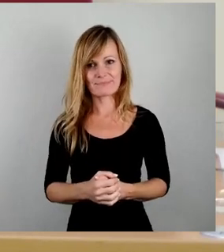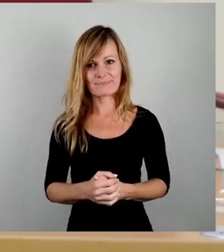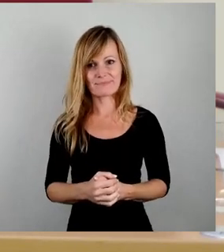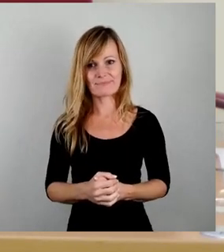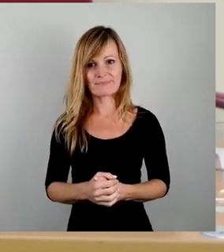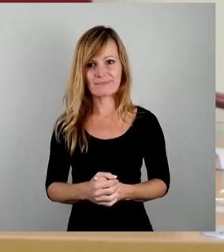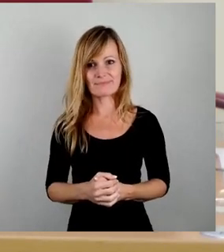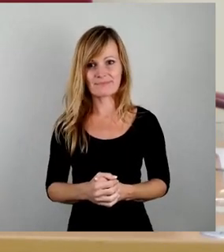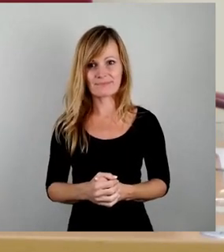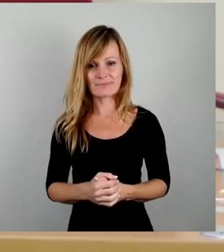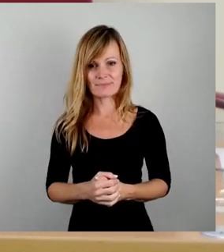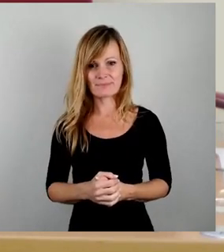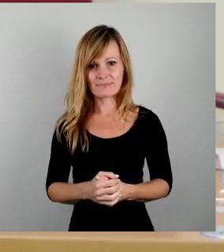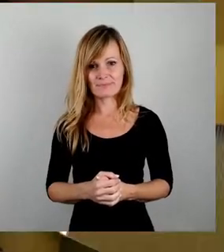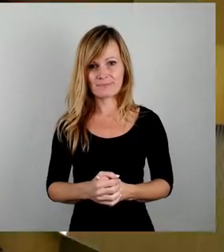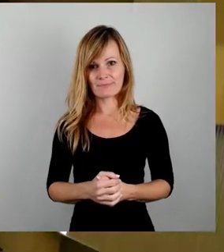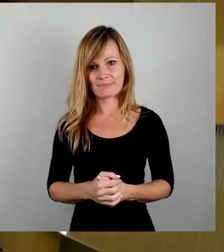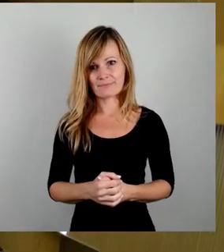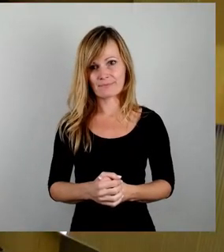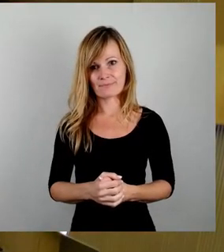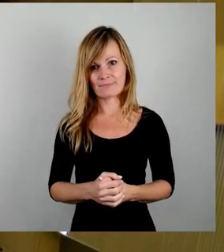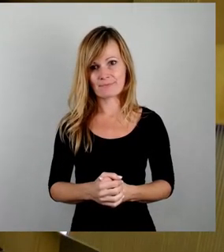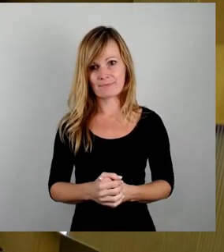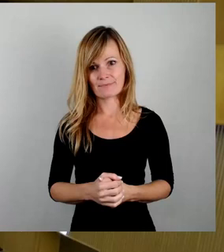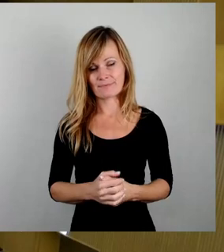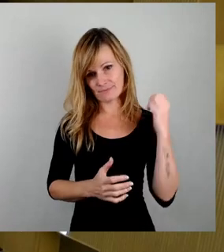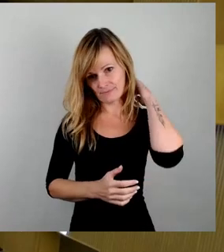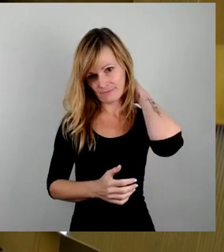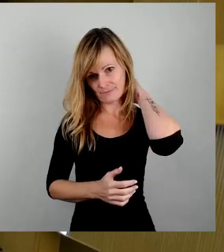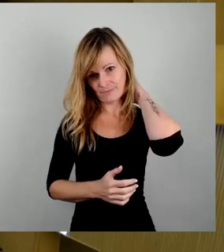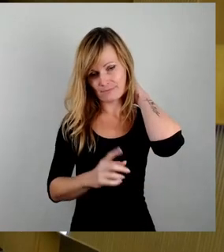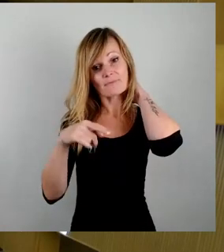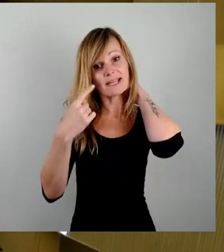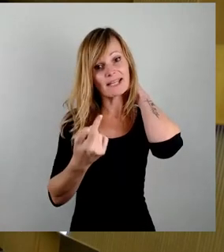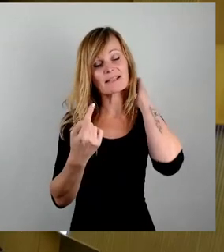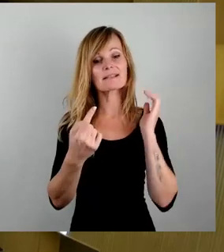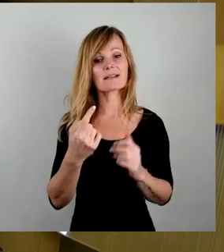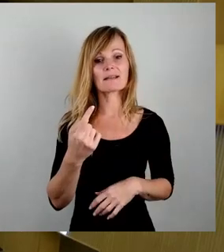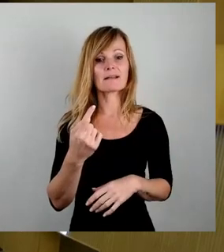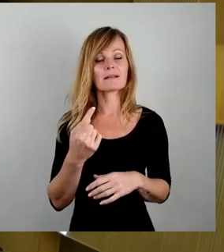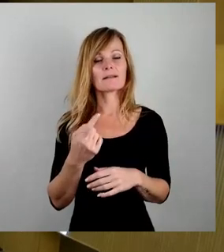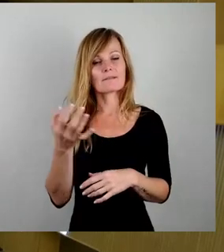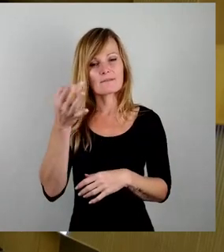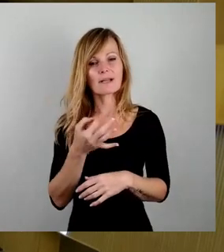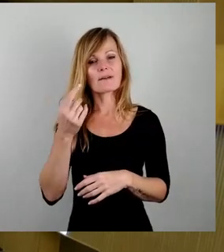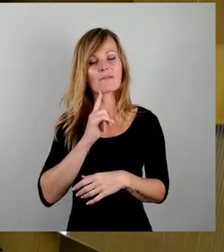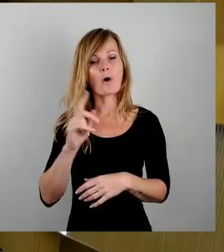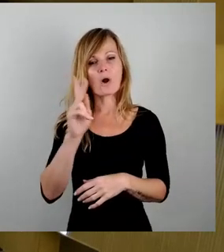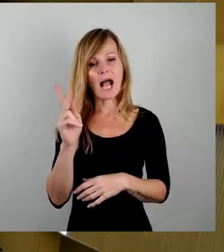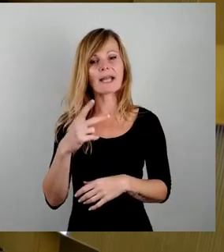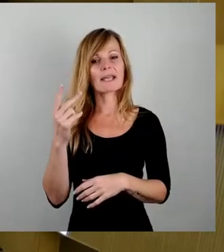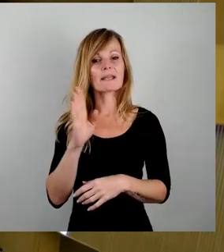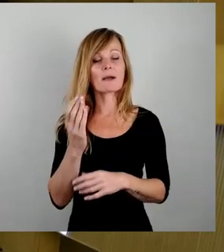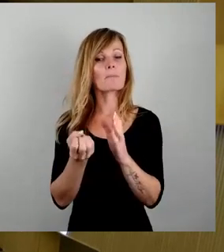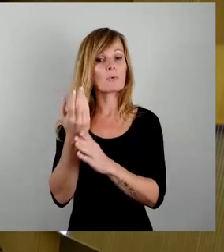So, wir kommen zum nächsten fragenden Bürger. Das ist Frau Karin Plühr. Frau